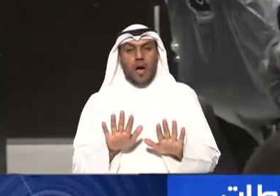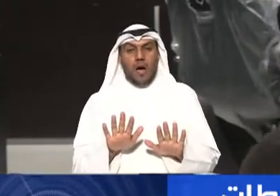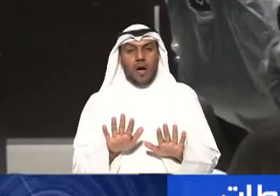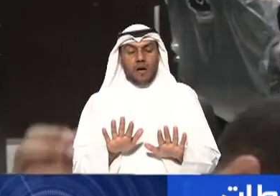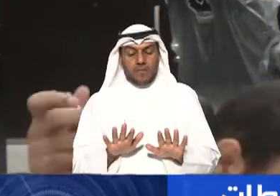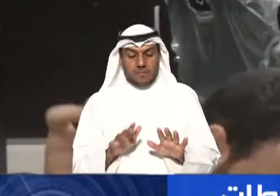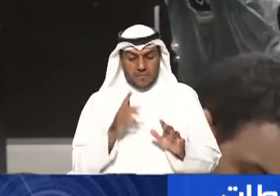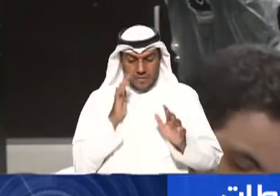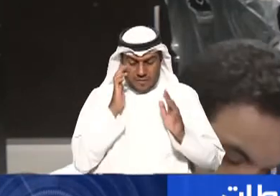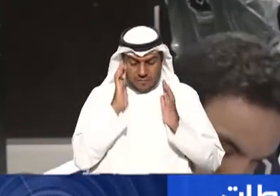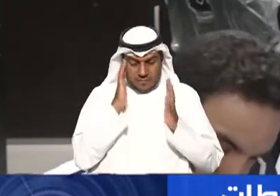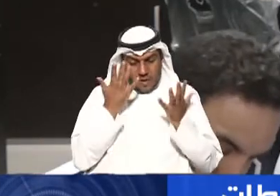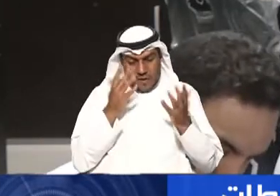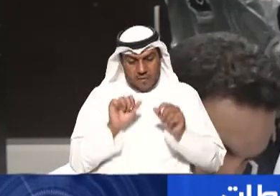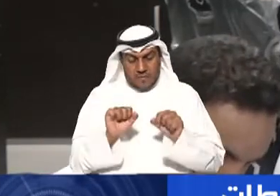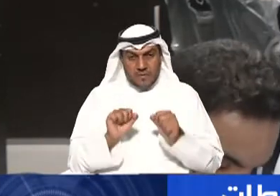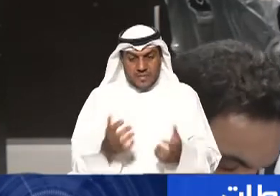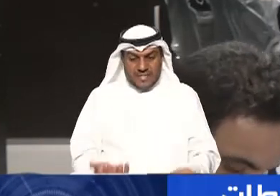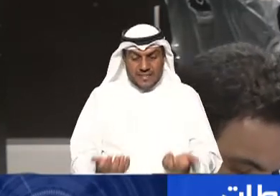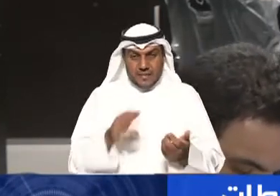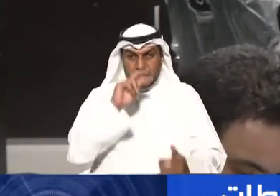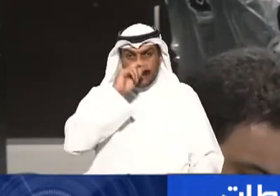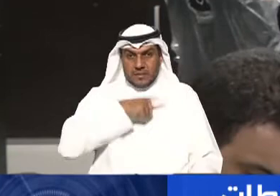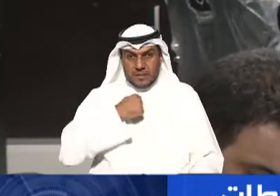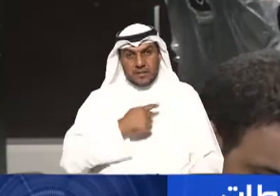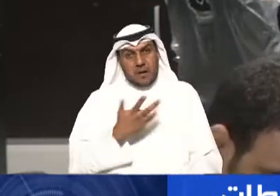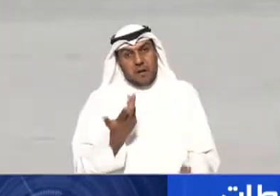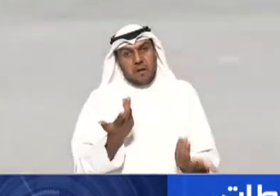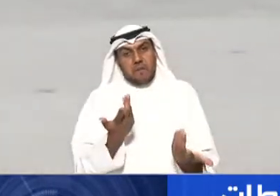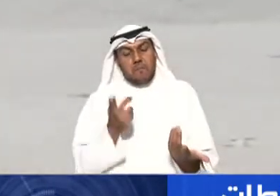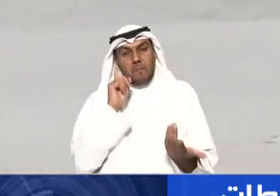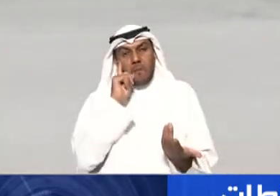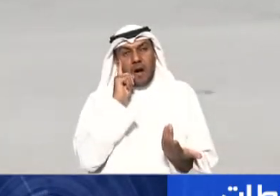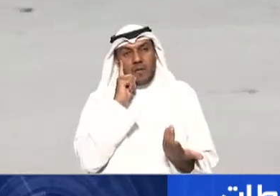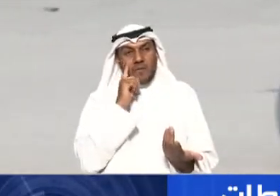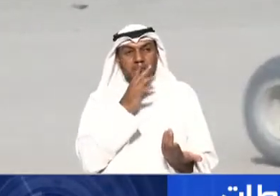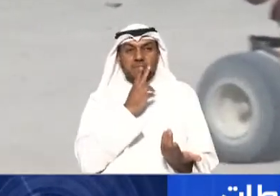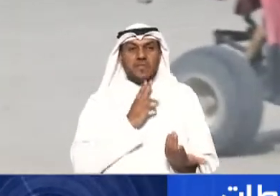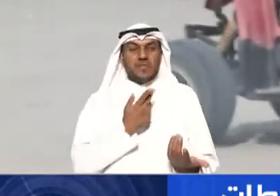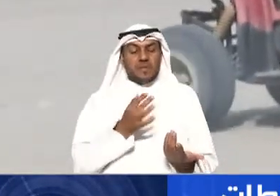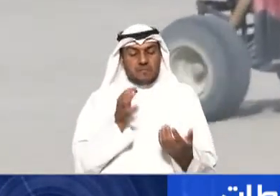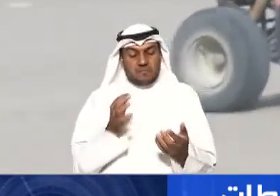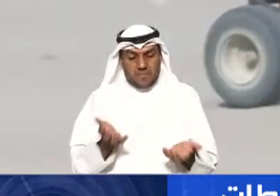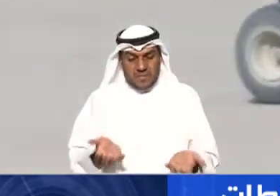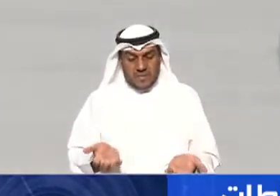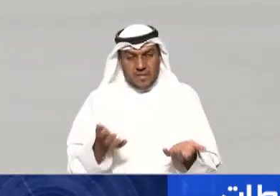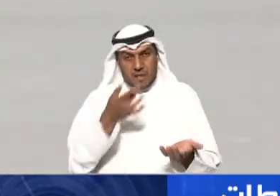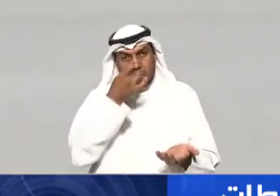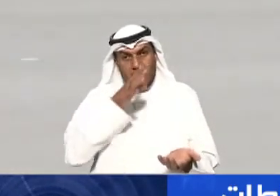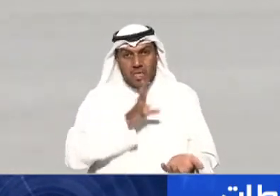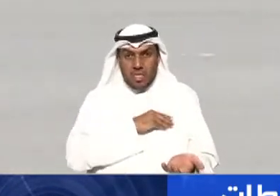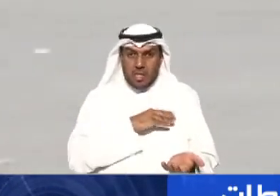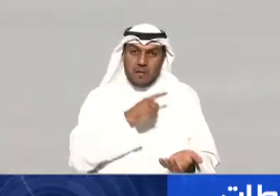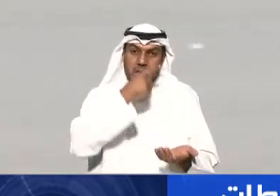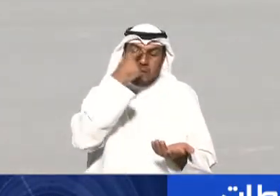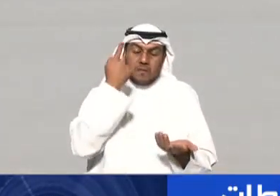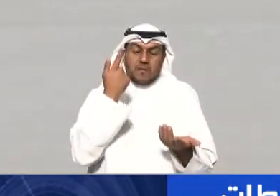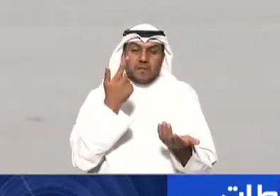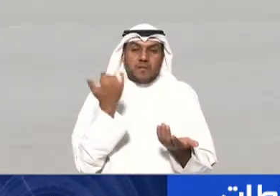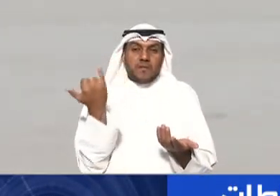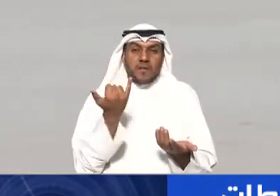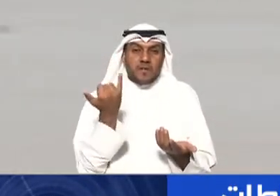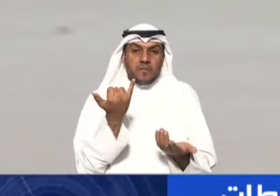يعني نحرق نشيله بطريقة خاطئة ممكن تسبب له إصابة أكثر أو تؤدي إلى وفاته. في عندنا